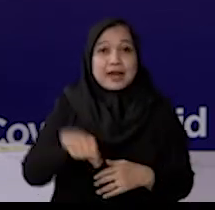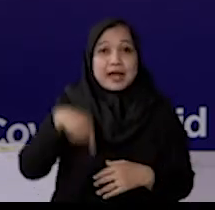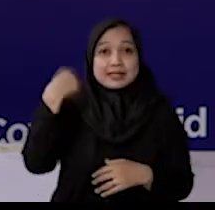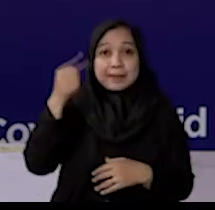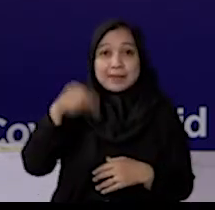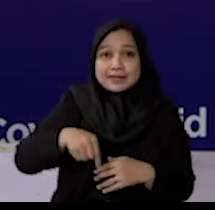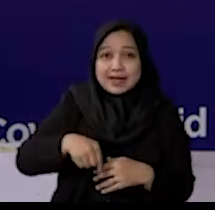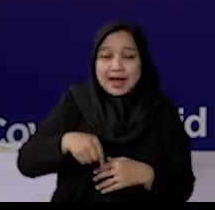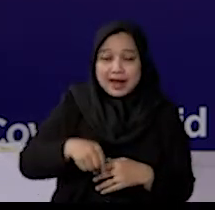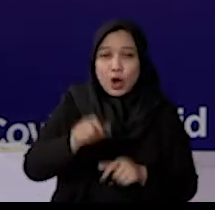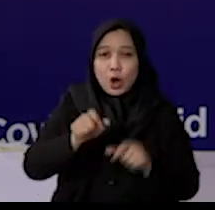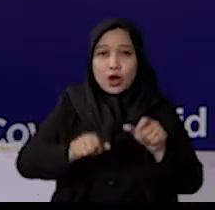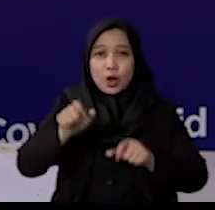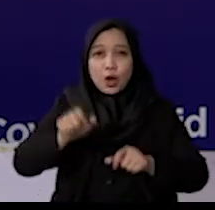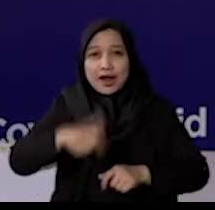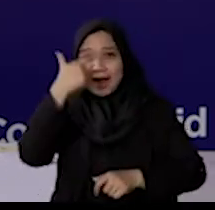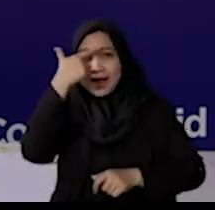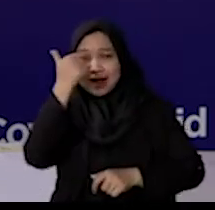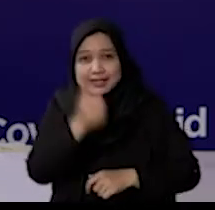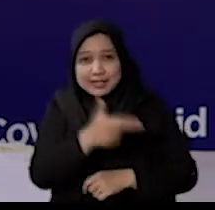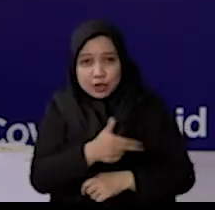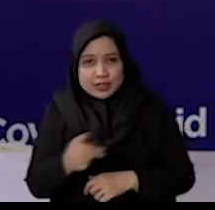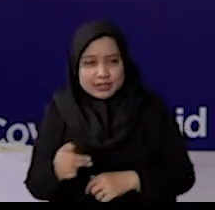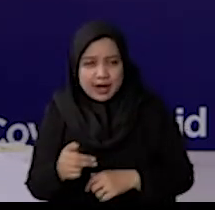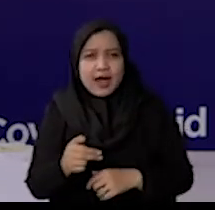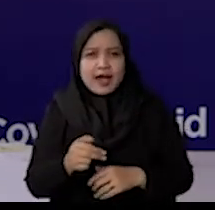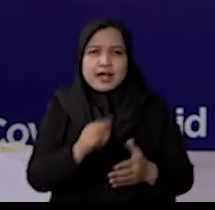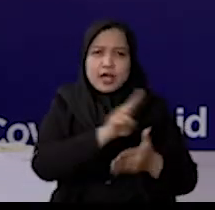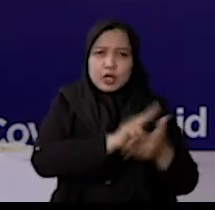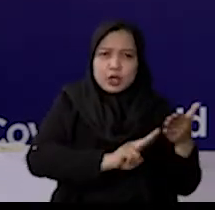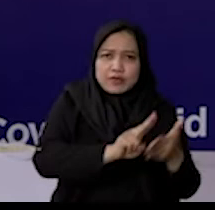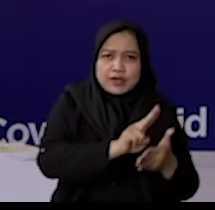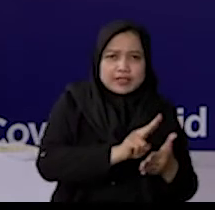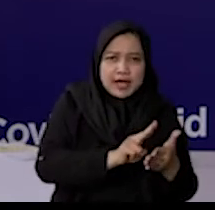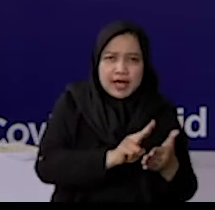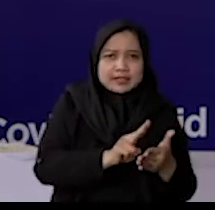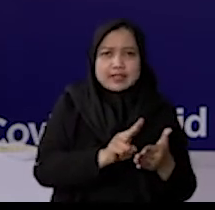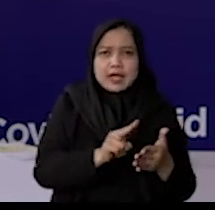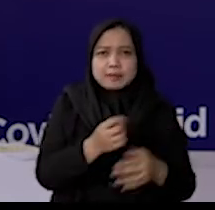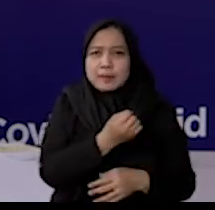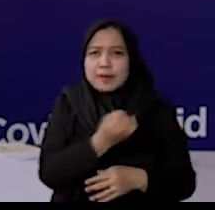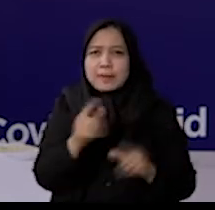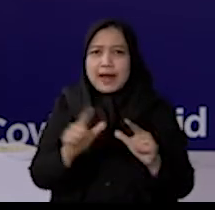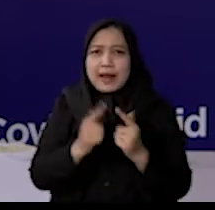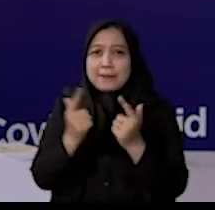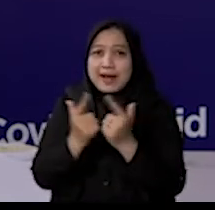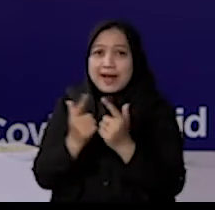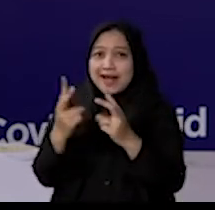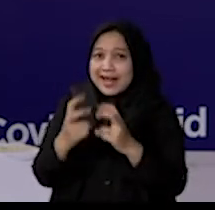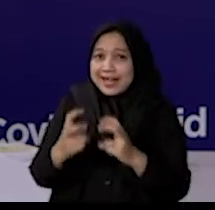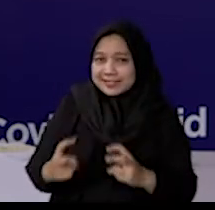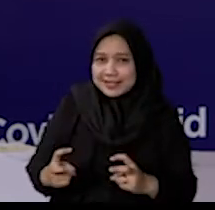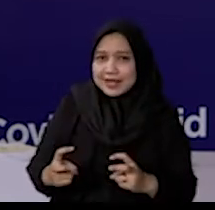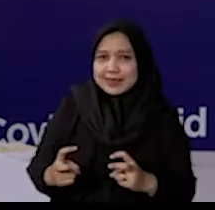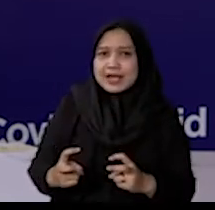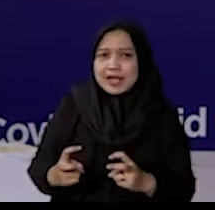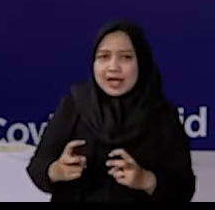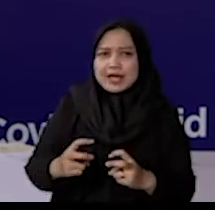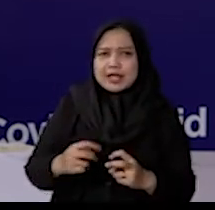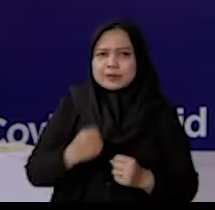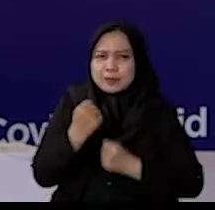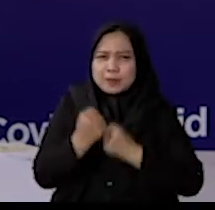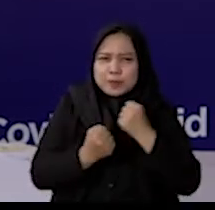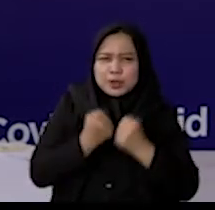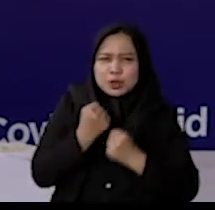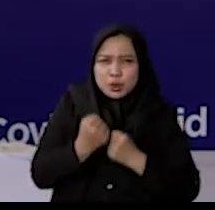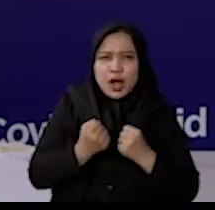di Indonesia yang berasal dari universitas dan lembaga riset dari berbagai disiplin ilmu masih bekerja